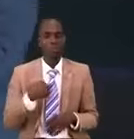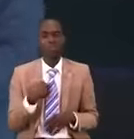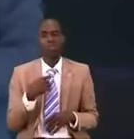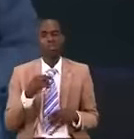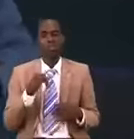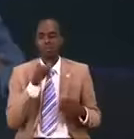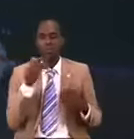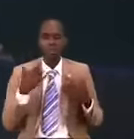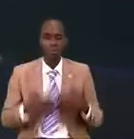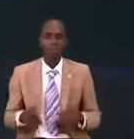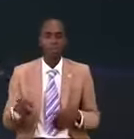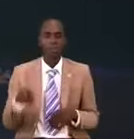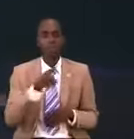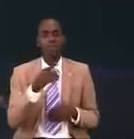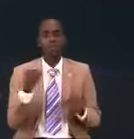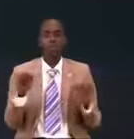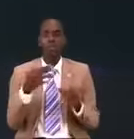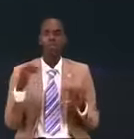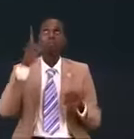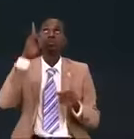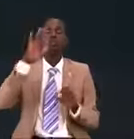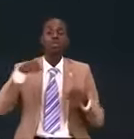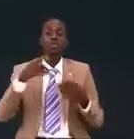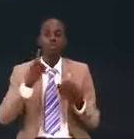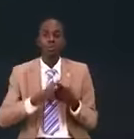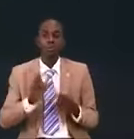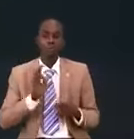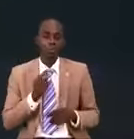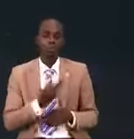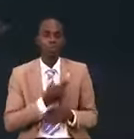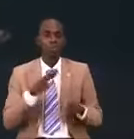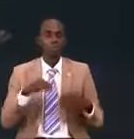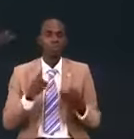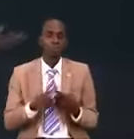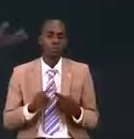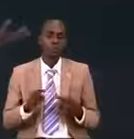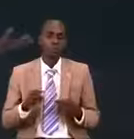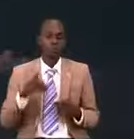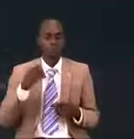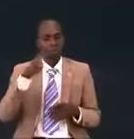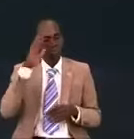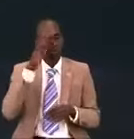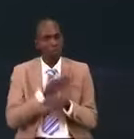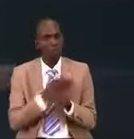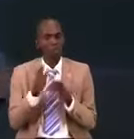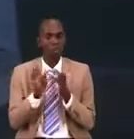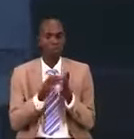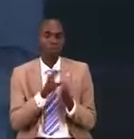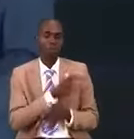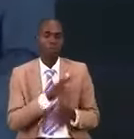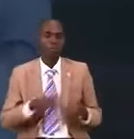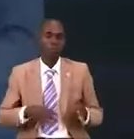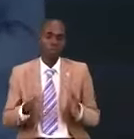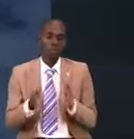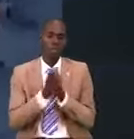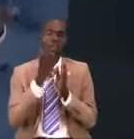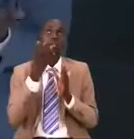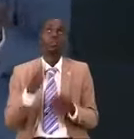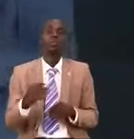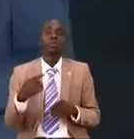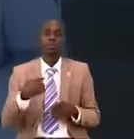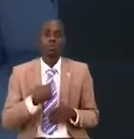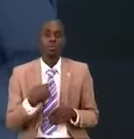Christ demande moi et je te donnerai les extrémités de la terre pour héritage et tu